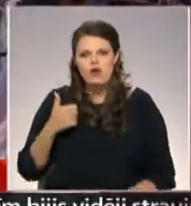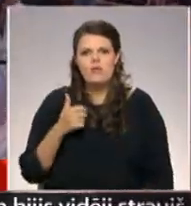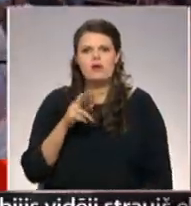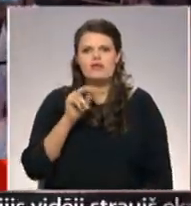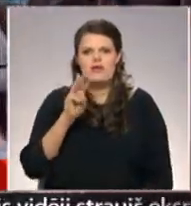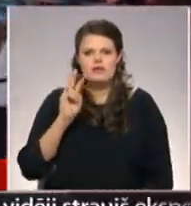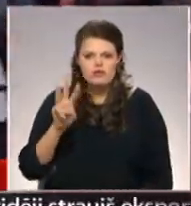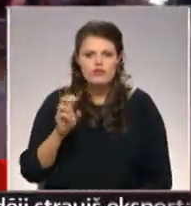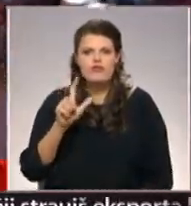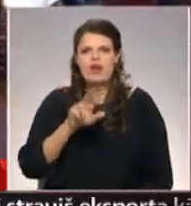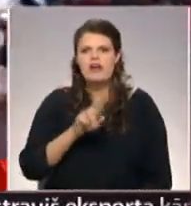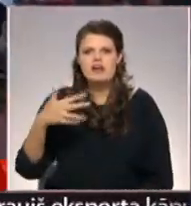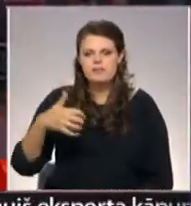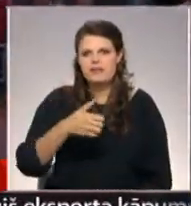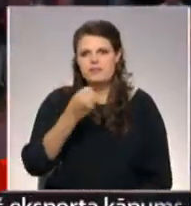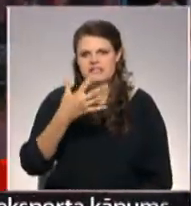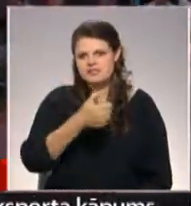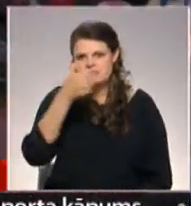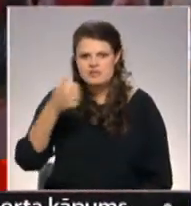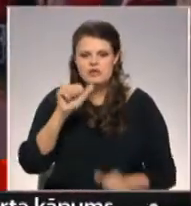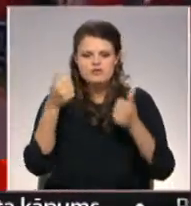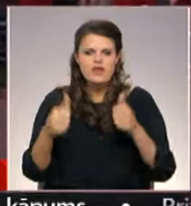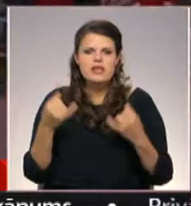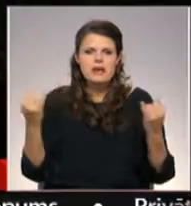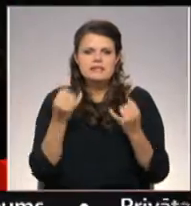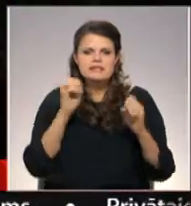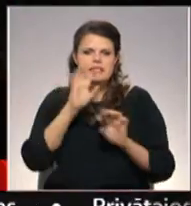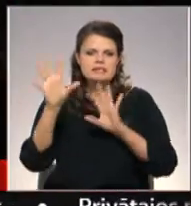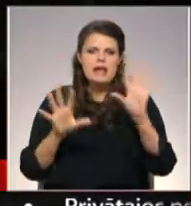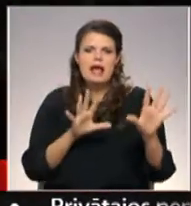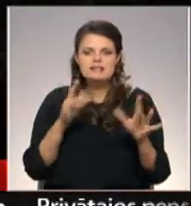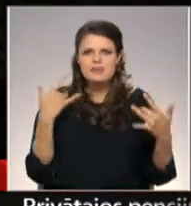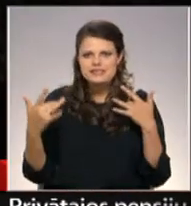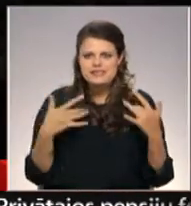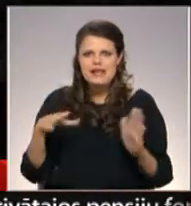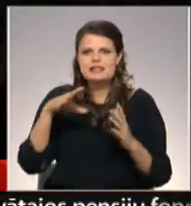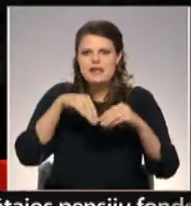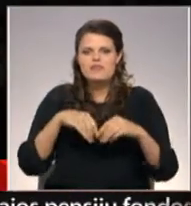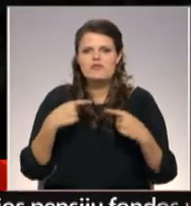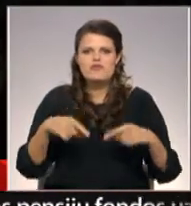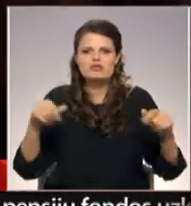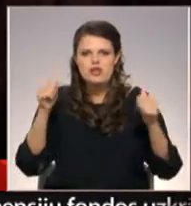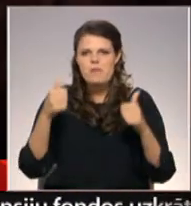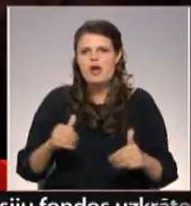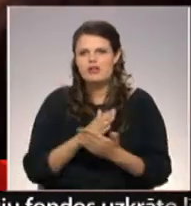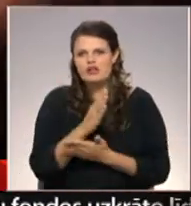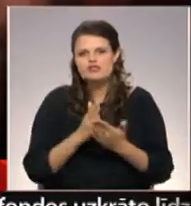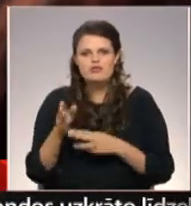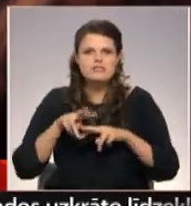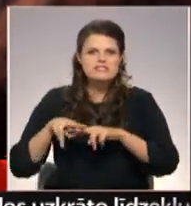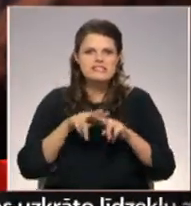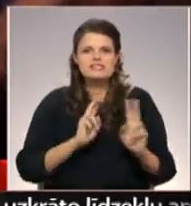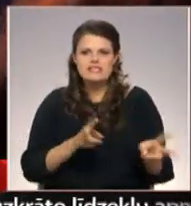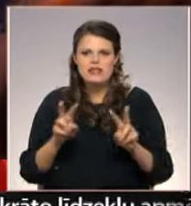Ménage vairāk nekā 15 gadu rada pasakainas luminiscējošas izrādes, kurās apvienoti vairāki mākslas žanri, piemēram, cirks,